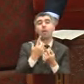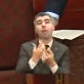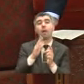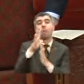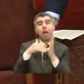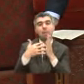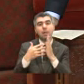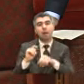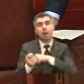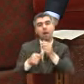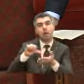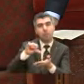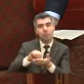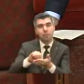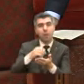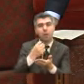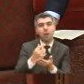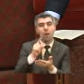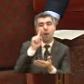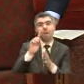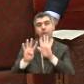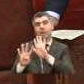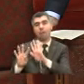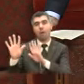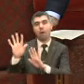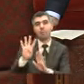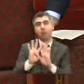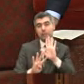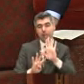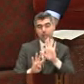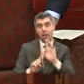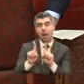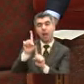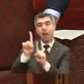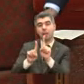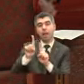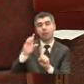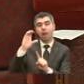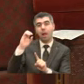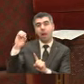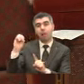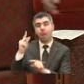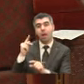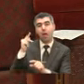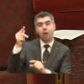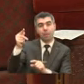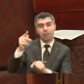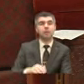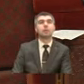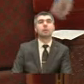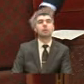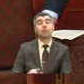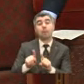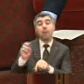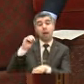اللي كان سنة 1995 واللي تنذكر كانت في 11000 كيلومتر و7 المليار ديال الدرهم. من بعد جاء البرنامج الوطني